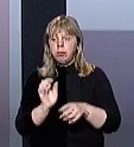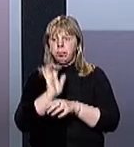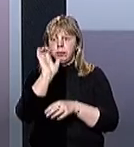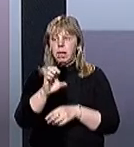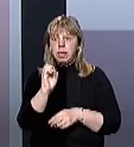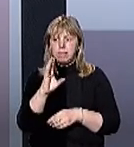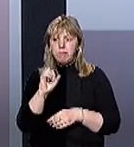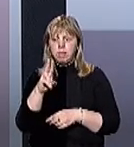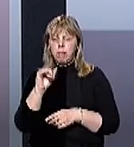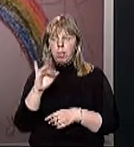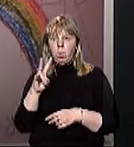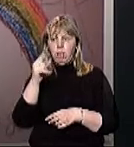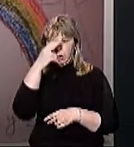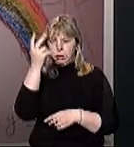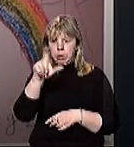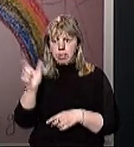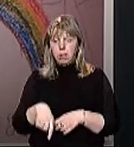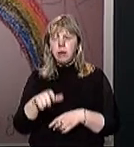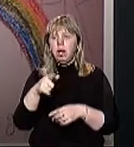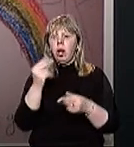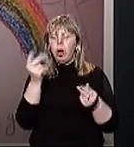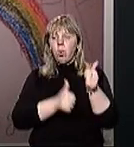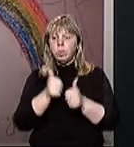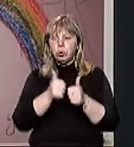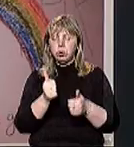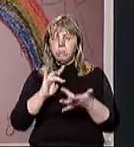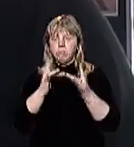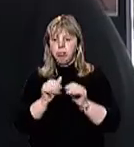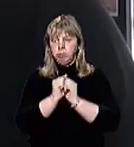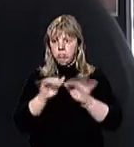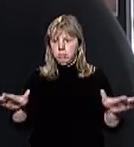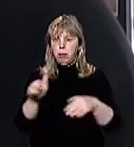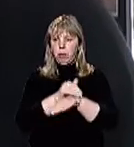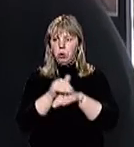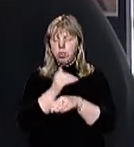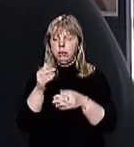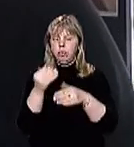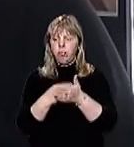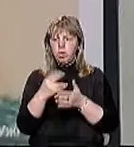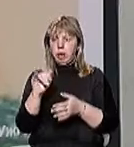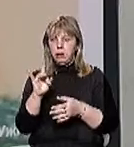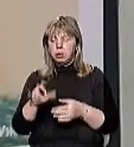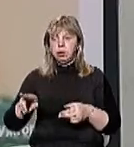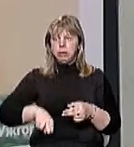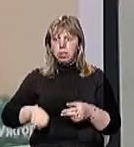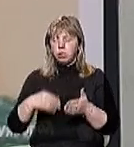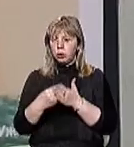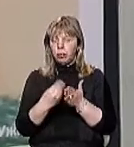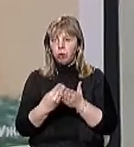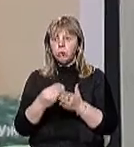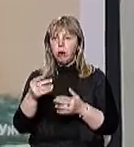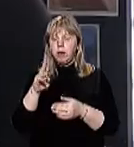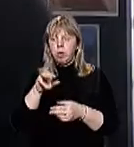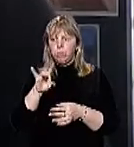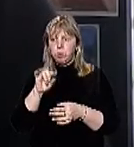Єлизавета та Микола з Італії. Конкурс малюнків оголосив на своїй сторінці в соцмережах благодійний фонд «Карітас», розповів директор фонду на Закарпатті